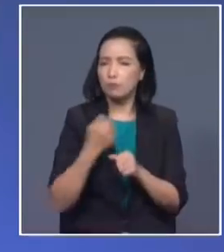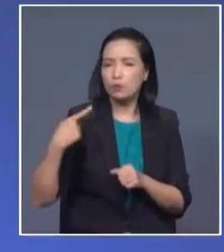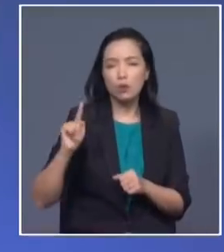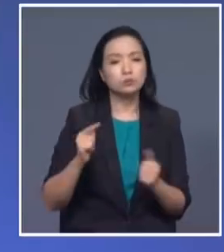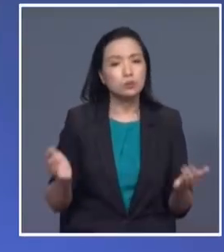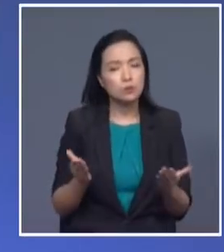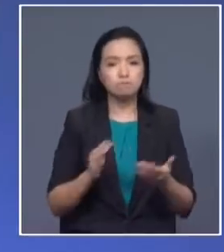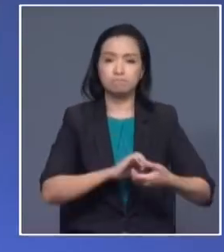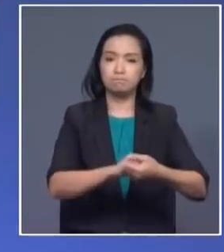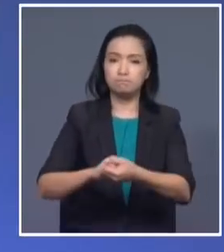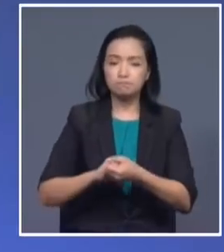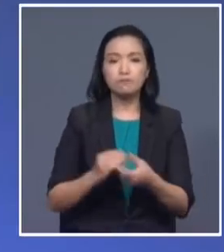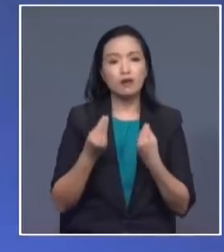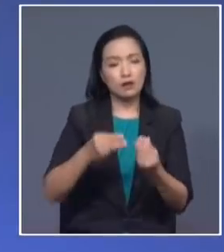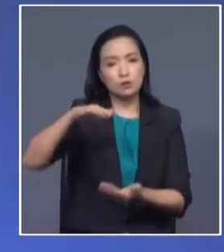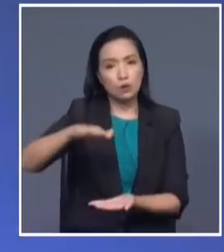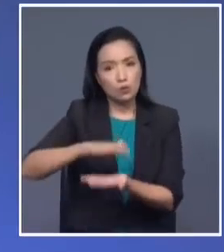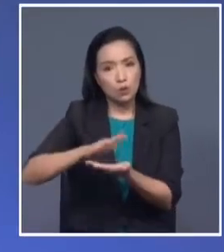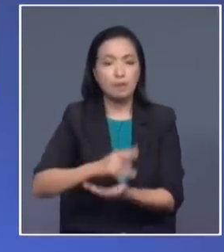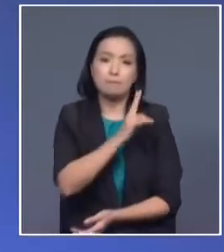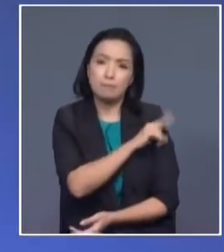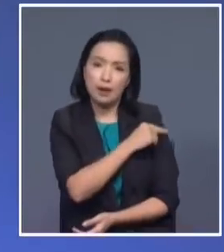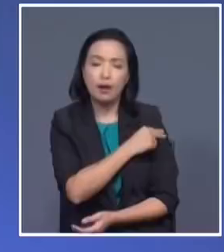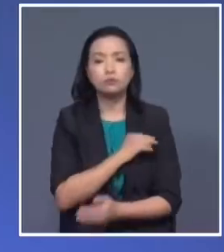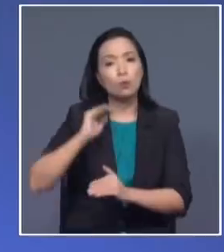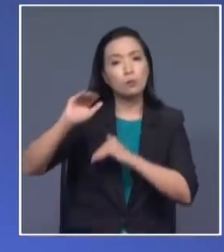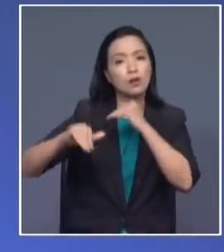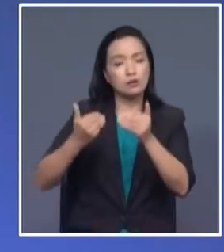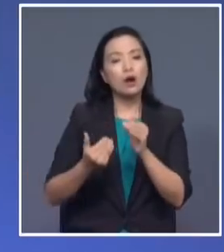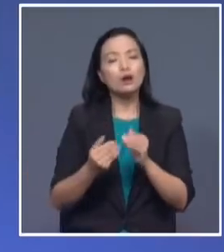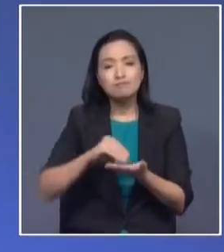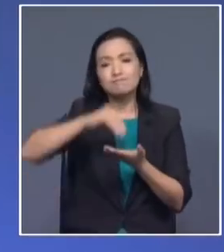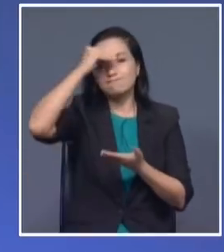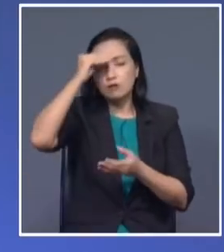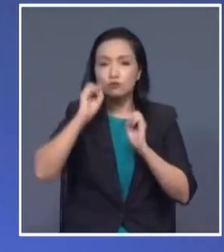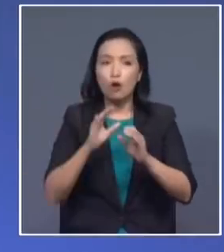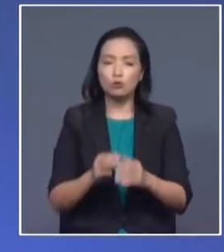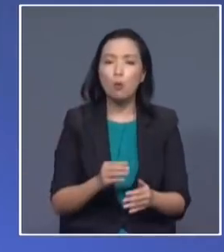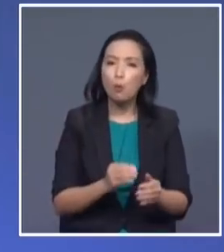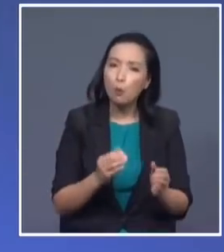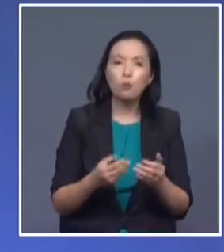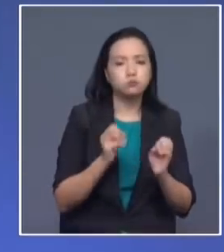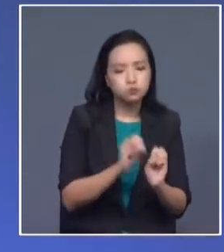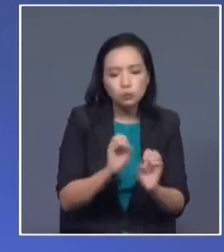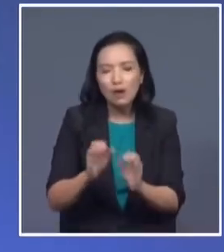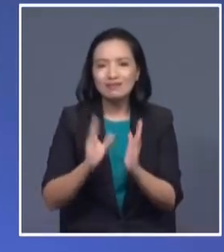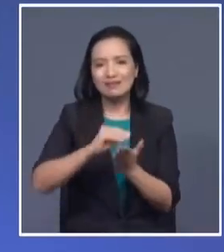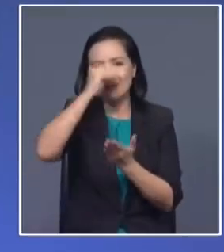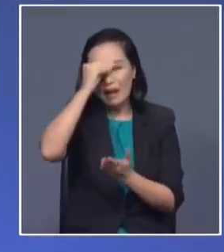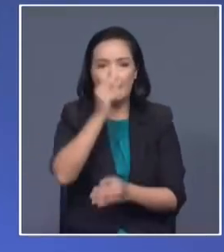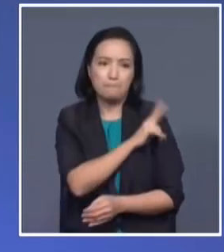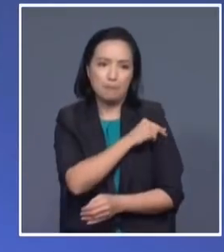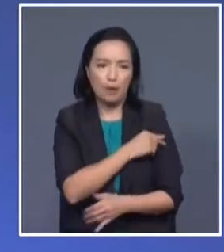ริมสร้างความเป็นปึกแผ่นให้แก่โรงเรียนแพทย์อีกทั้งได้ทรงพัฒนาการเรียนการสอนตลอดจนการผลิตแพทย์ให้เป็นไปอย่างมีประสิทธิภา